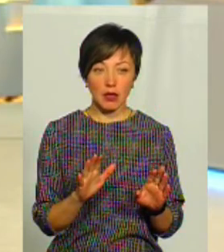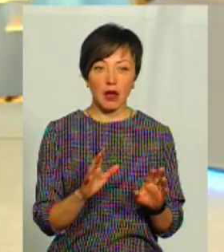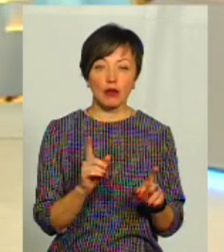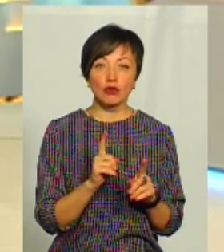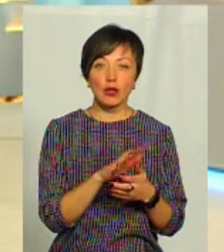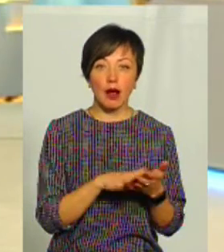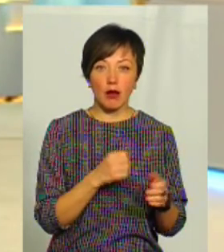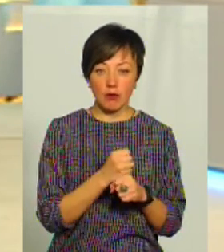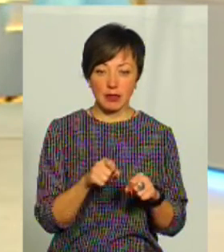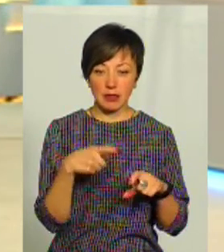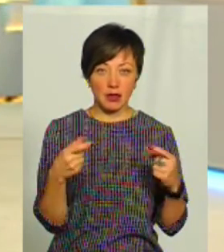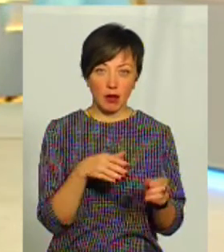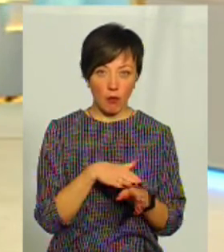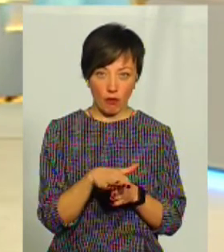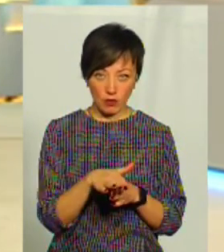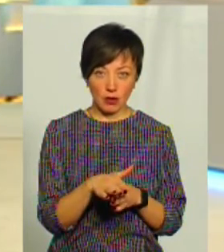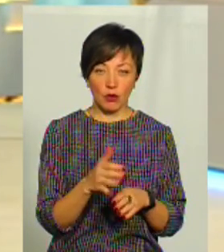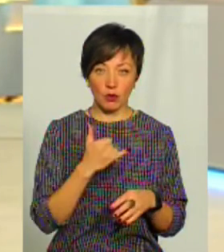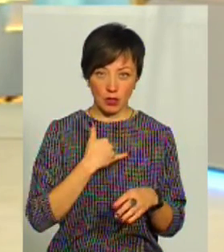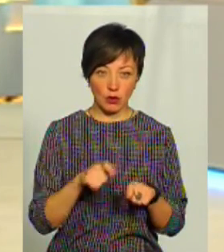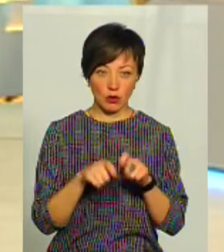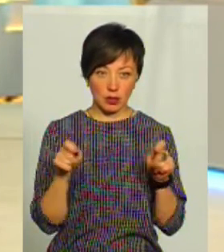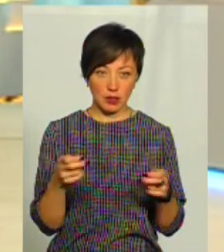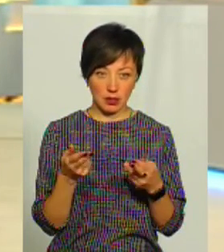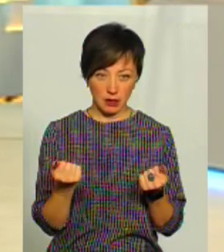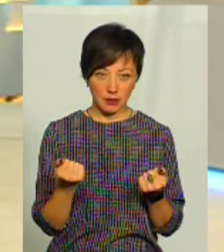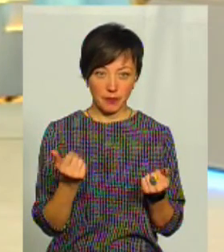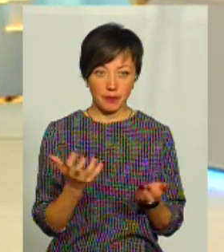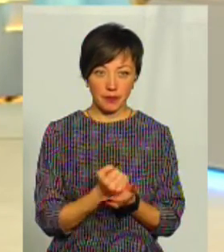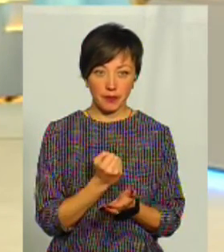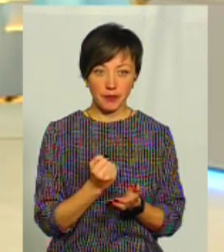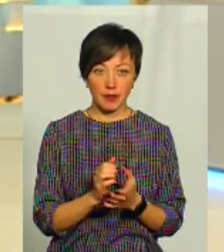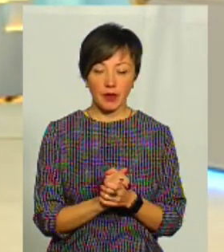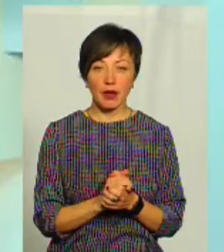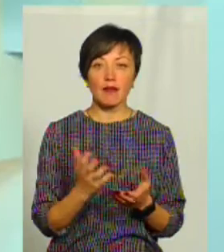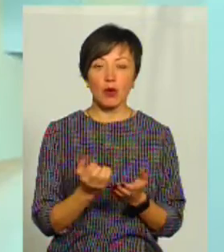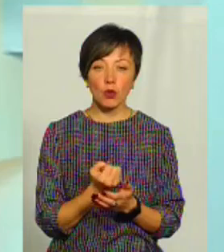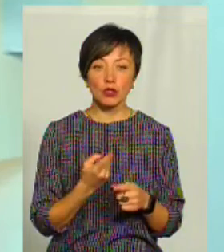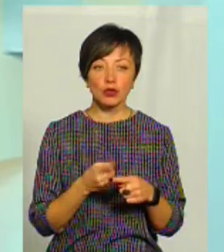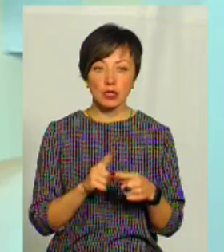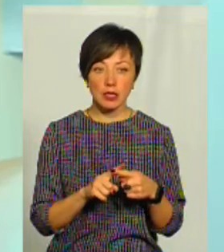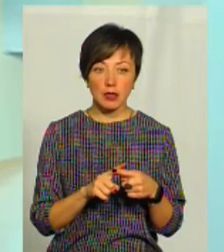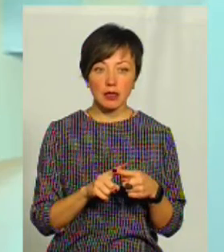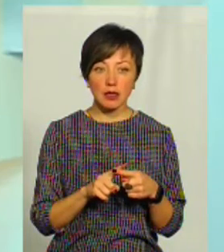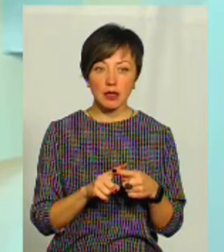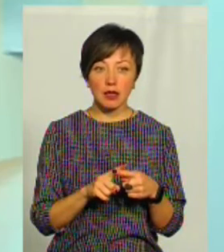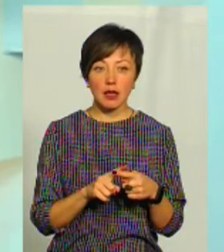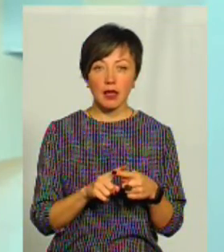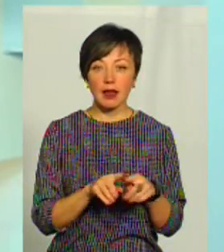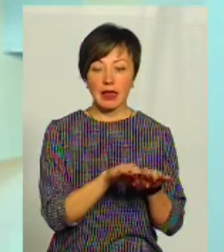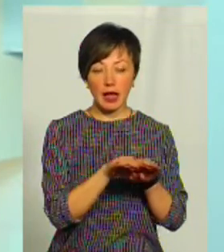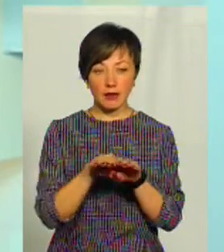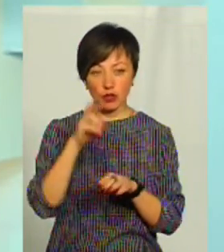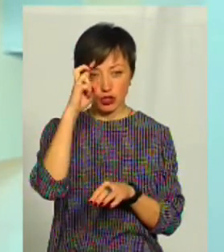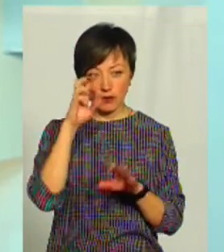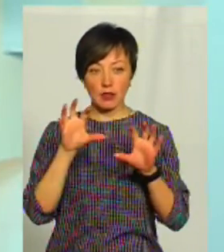робити з листям, він якось не повністю у нас розкритий. Так виходить? Ну, виходить, що це, знаєте, на рівні